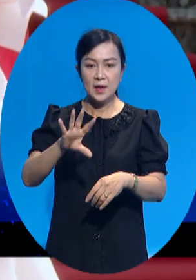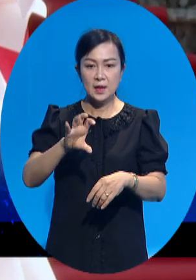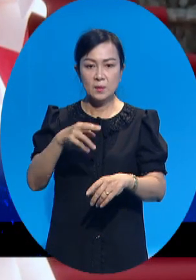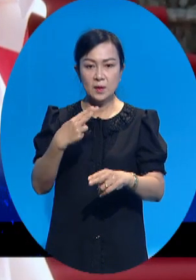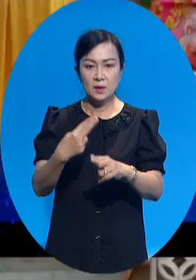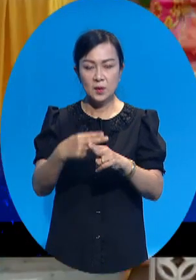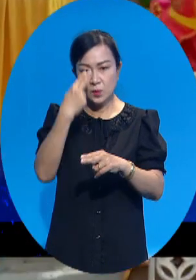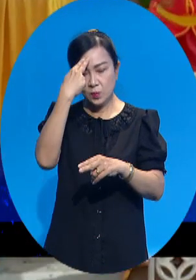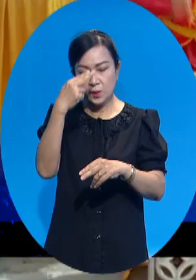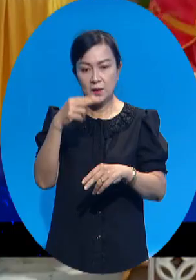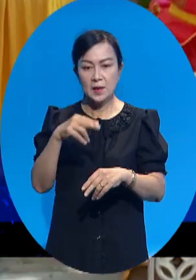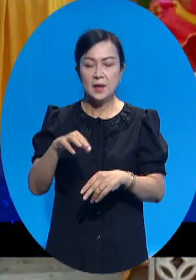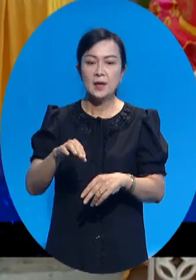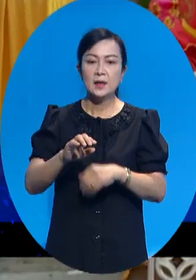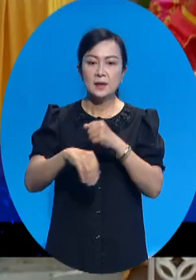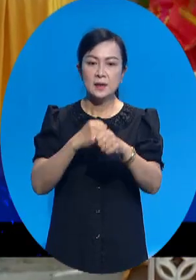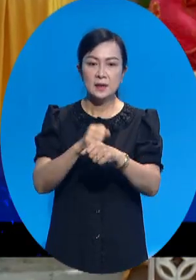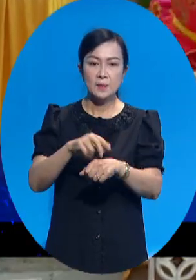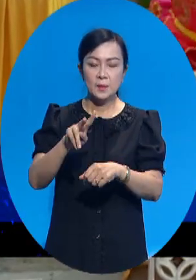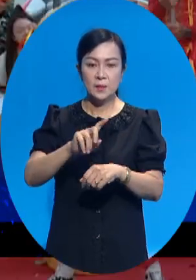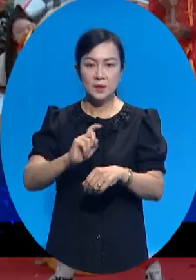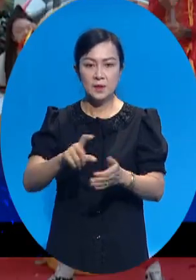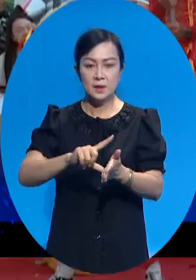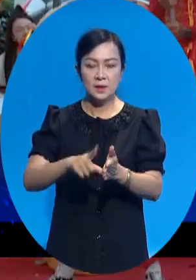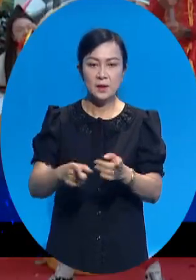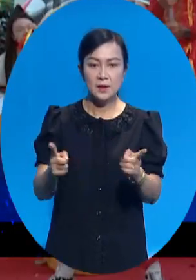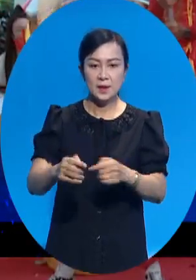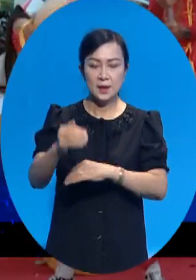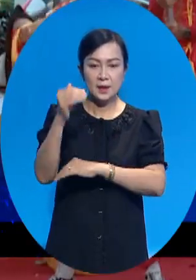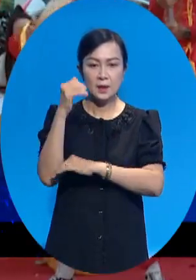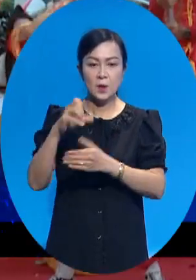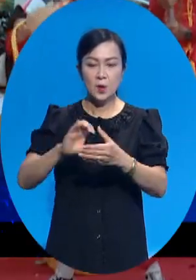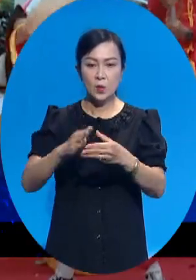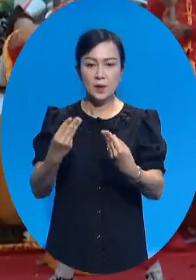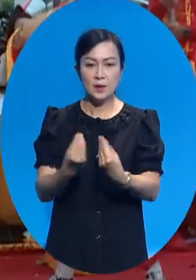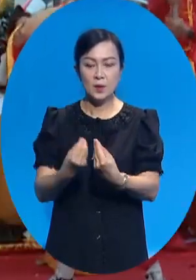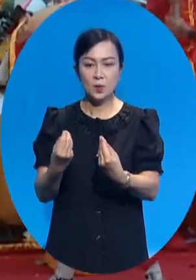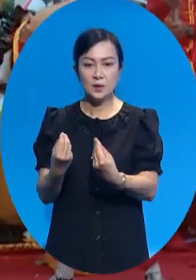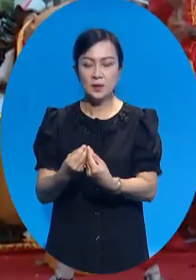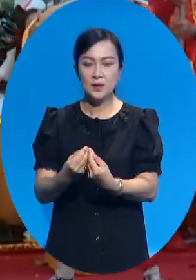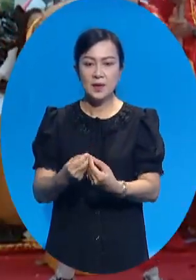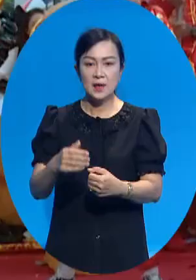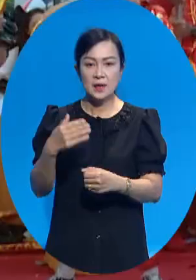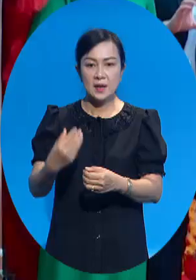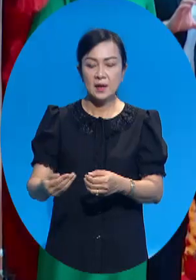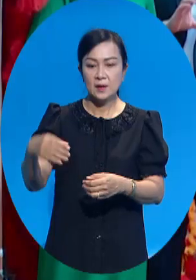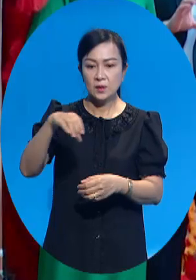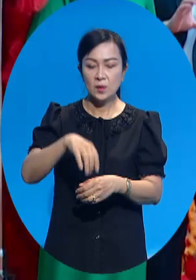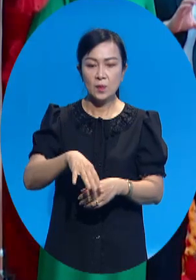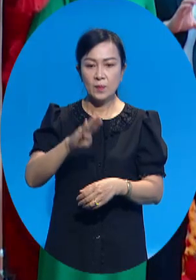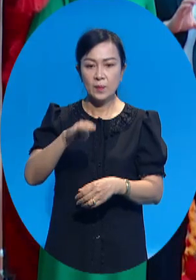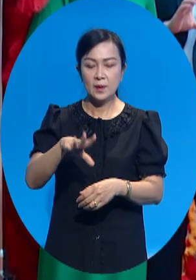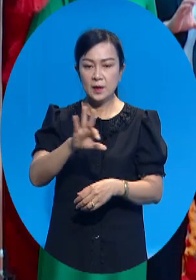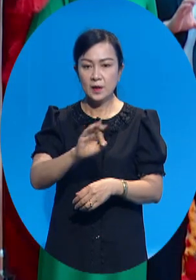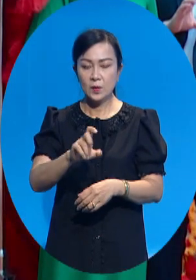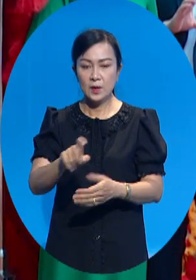tín châu Á Thái Bình Dương năm 2019. Chỉ trong một thời gian ngắn sau khi thành lập, quỹ đầu tư Viettel Startup đã rót vốn hơn 4,5 triệu đô